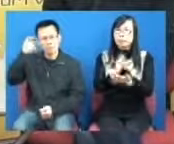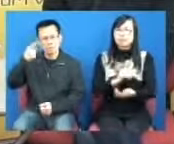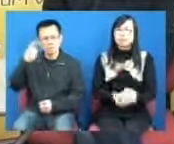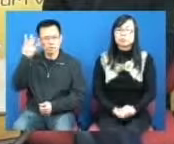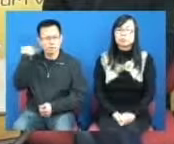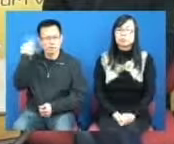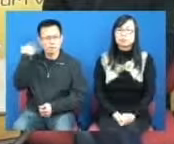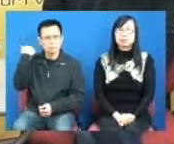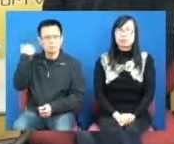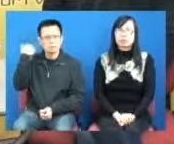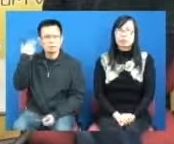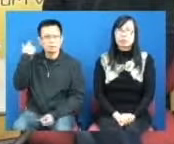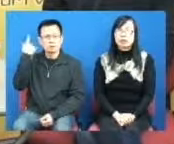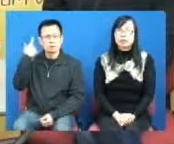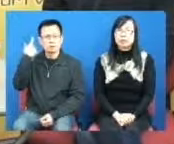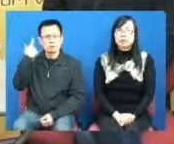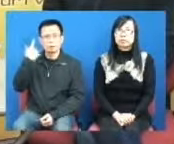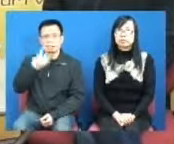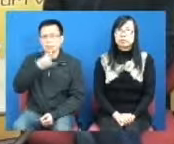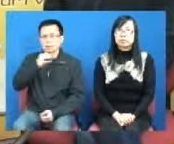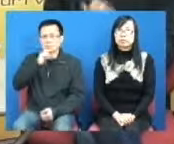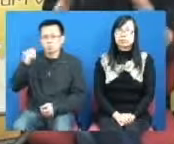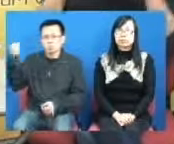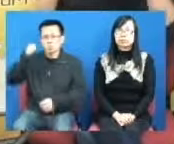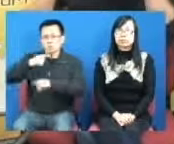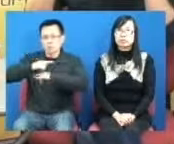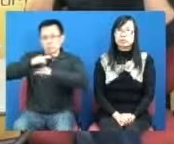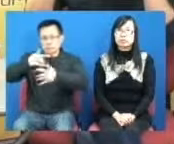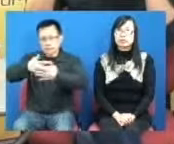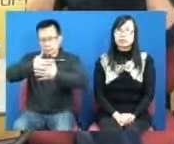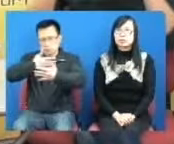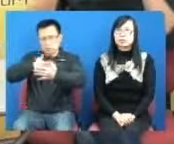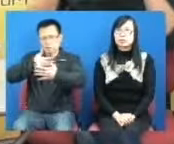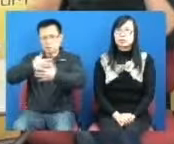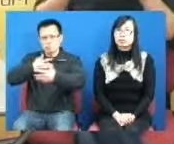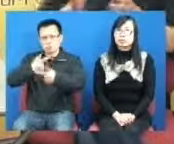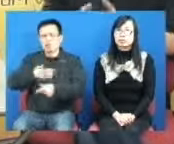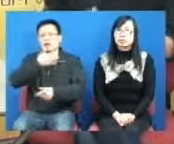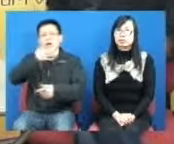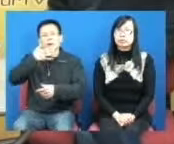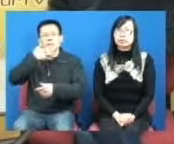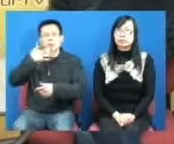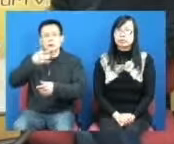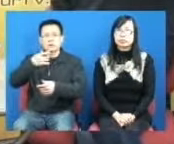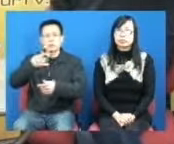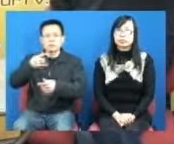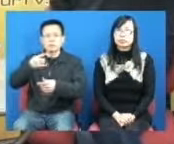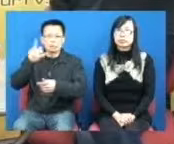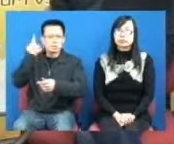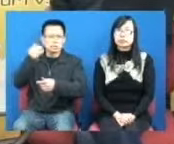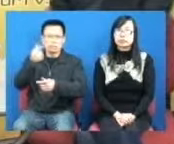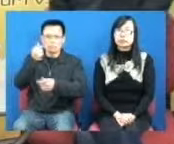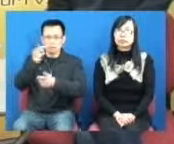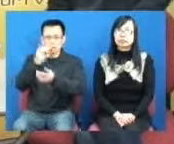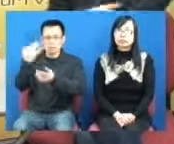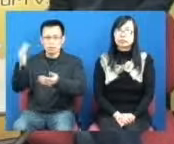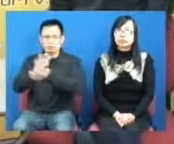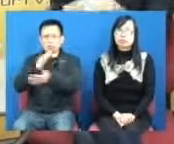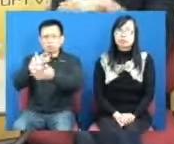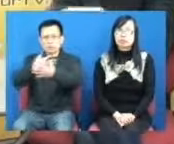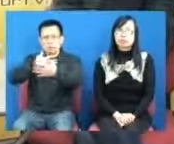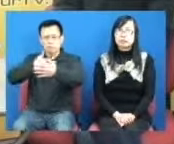到我們未有強積金當我們年輕一點回歸十幾年前的年代其實